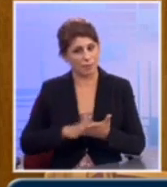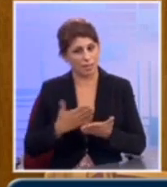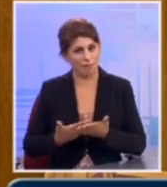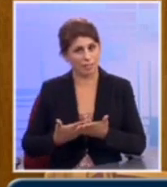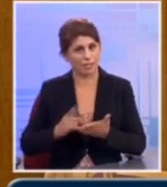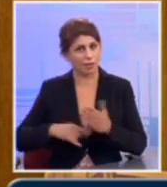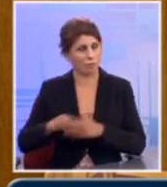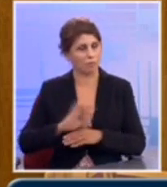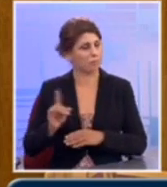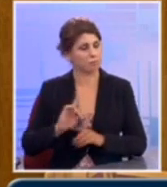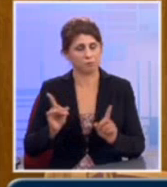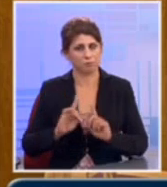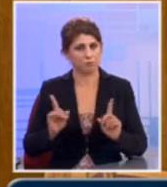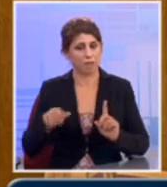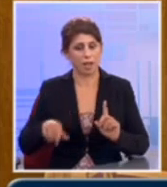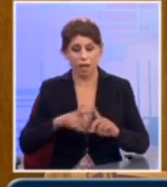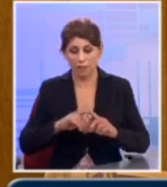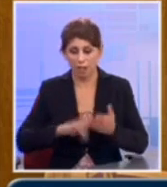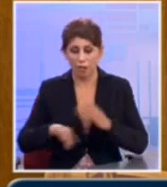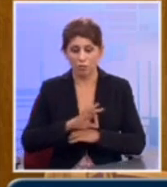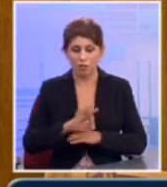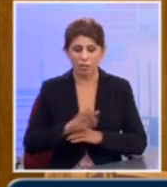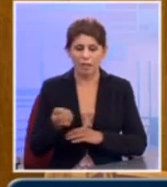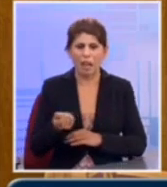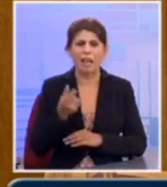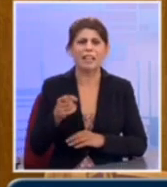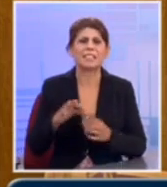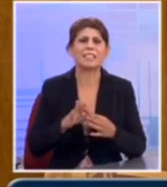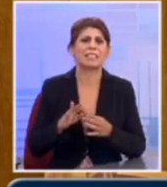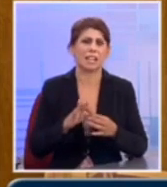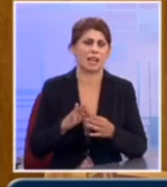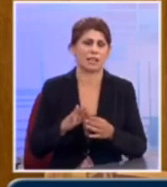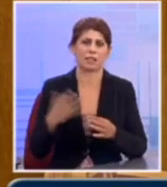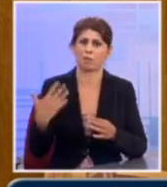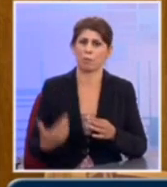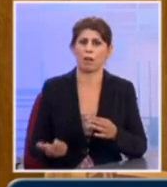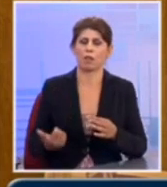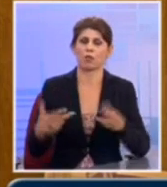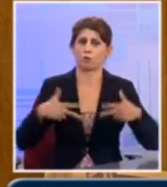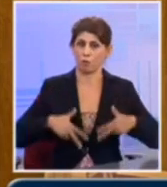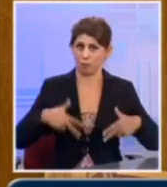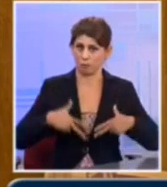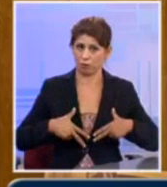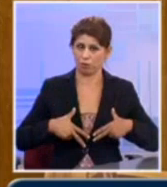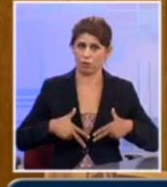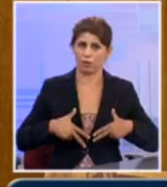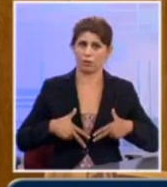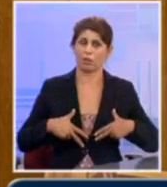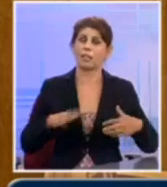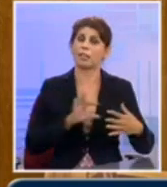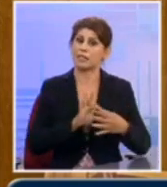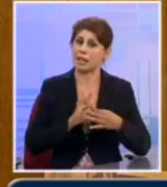είναι πράγματα που φτιάξαμε οι ελάχιστοι συνεργάτες που υπάρχουν στο υπουργείο σε